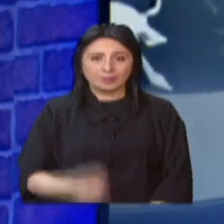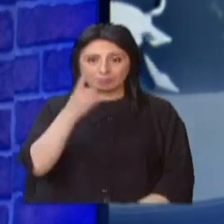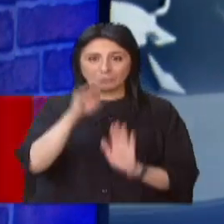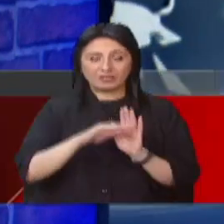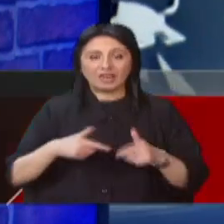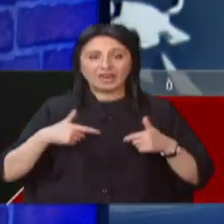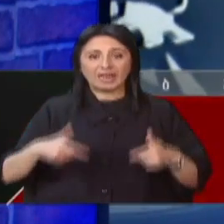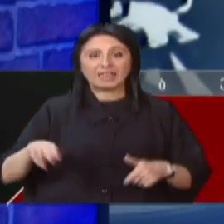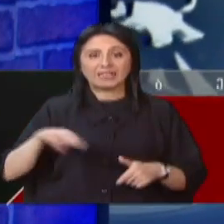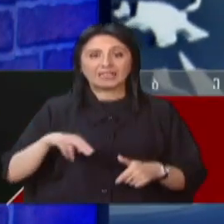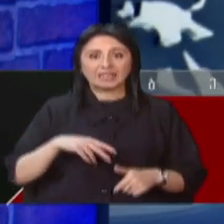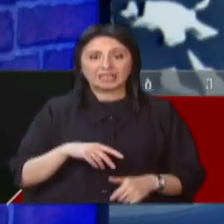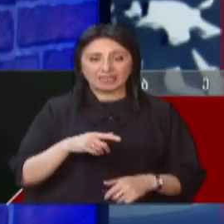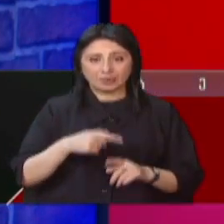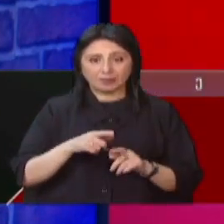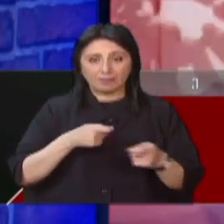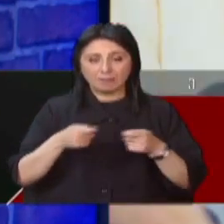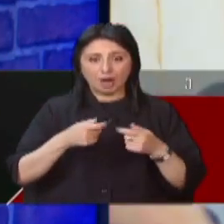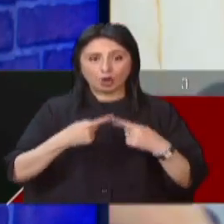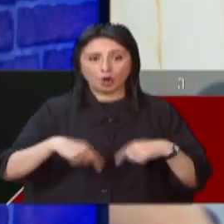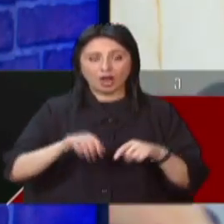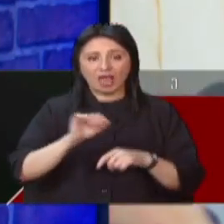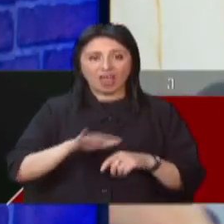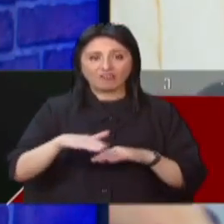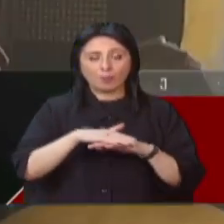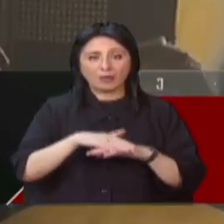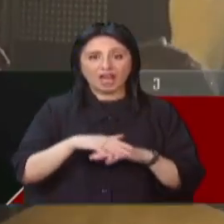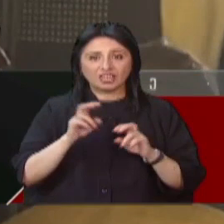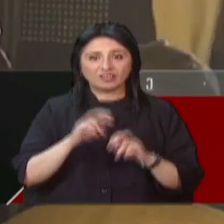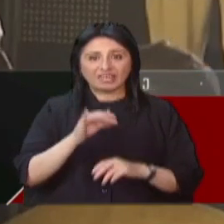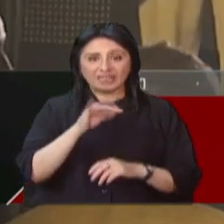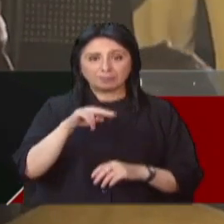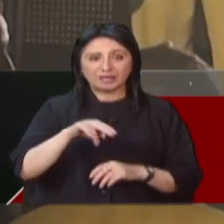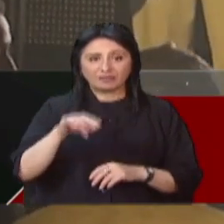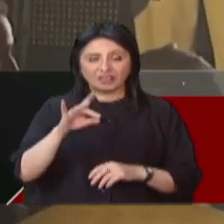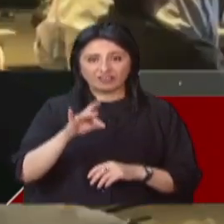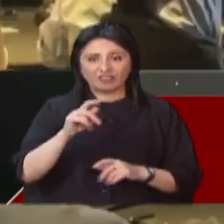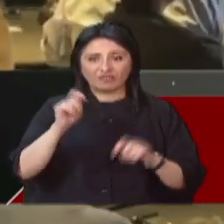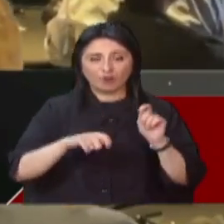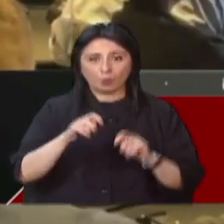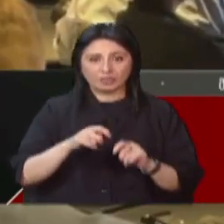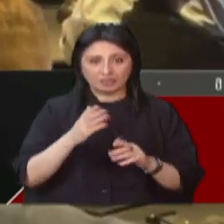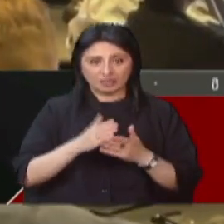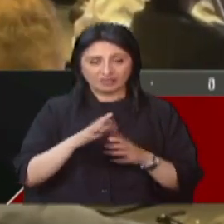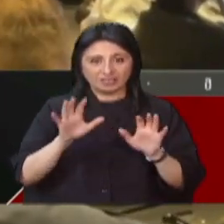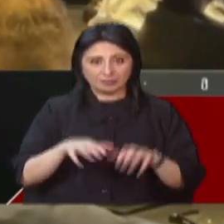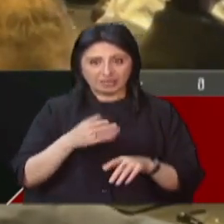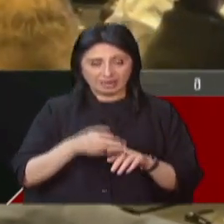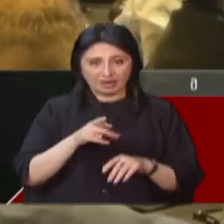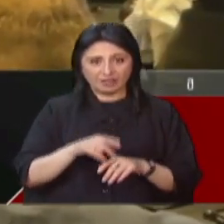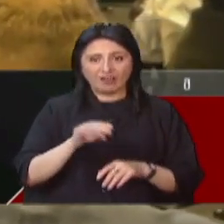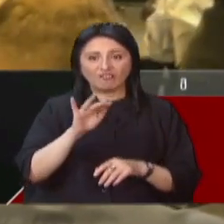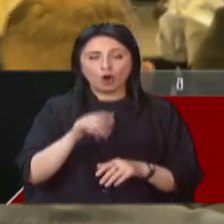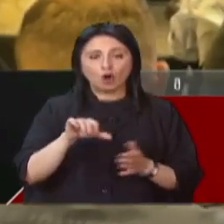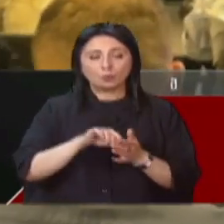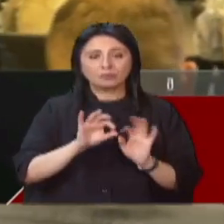პირველი არხის გენერალური დირექტორი, მარეგულირებელი ორგანოების ევროპული პლატფორმის EPRA ფორუმის სპიკერია. დინატინ ბერძენიშვილი ფორუმზე